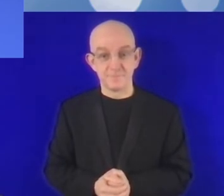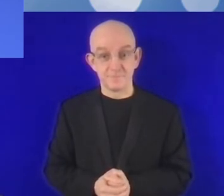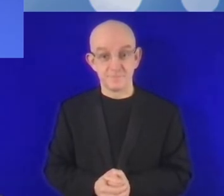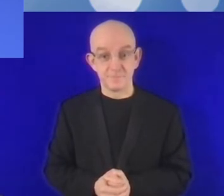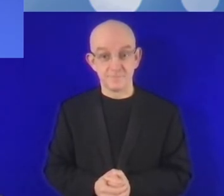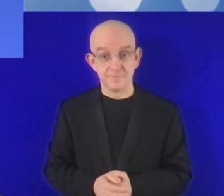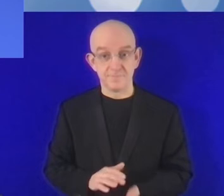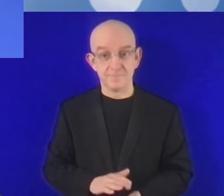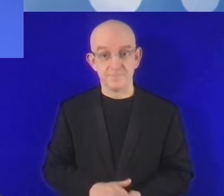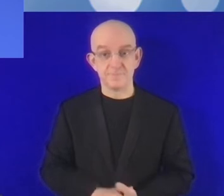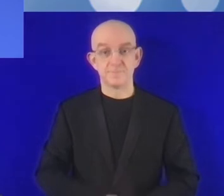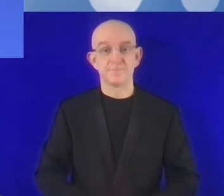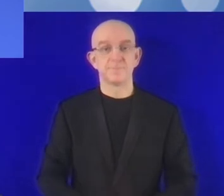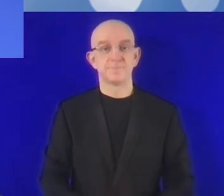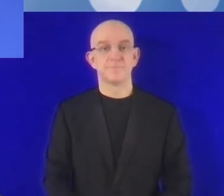parlementaires,